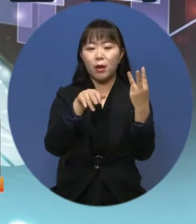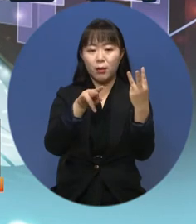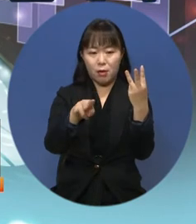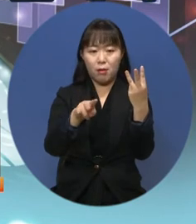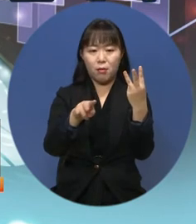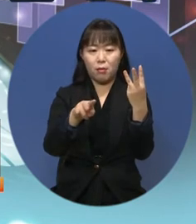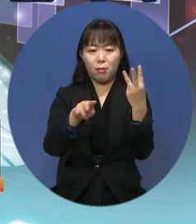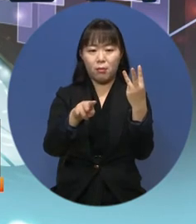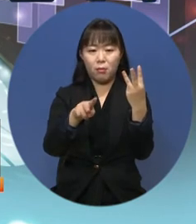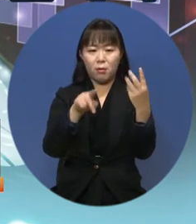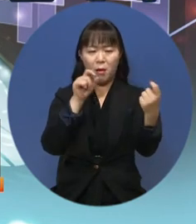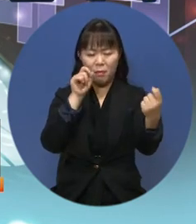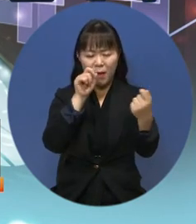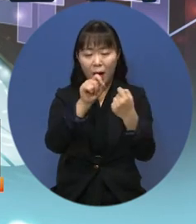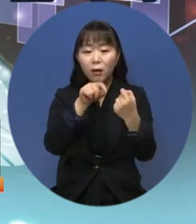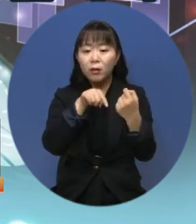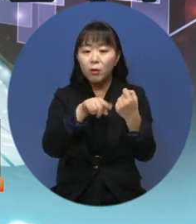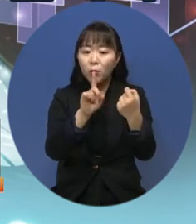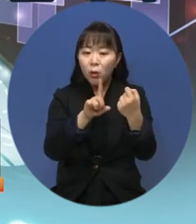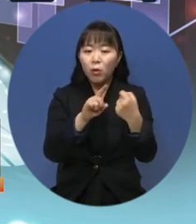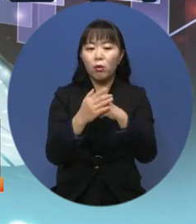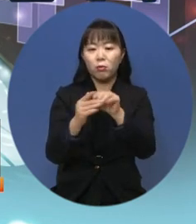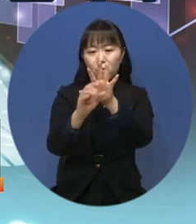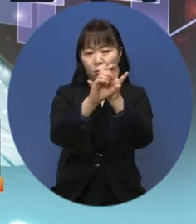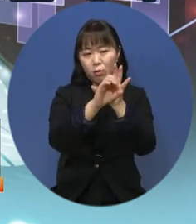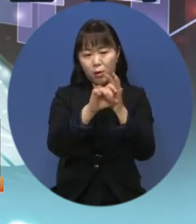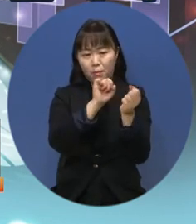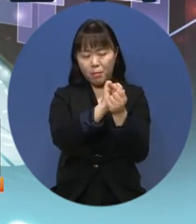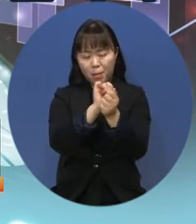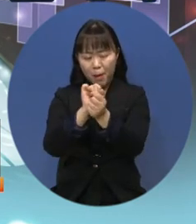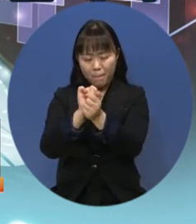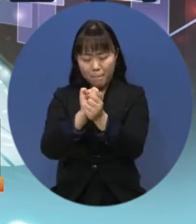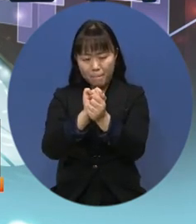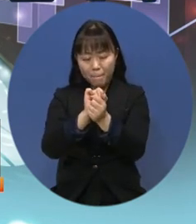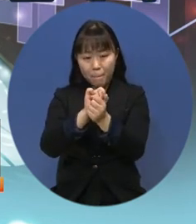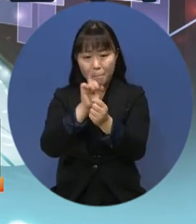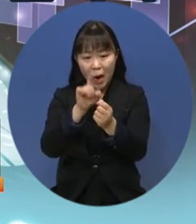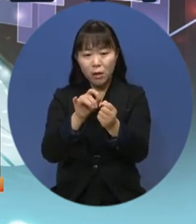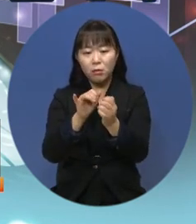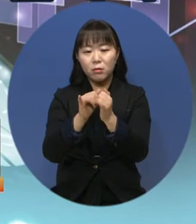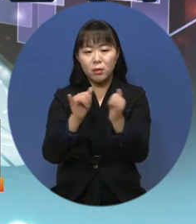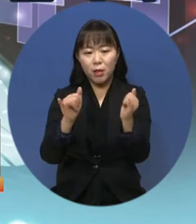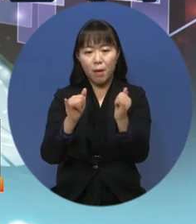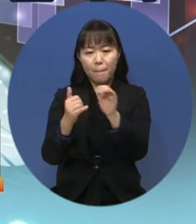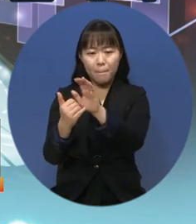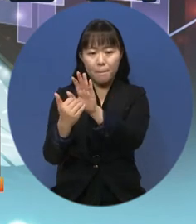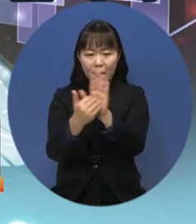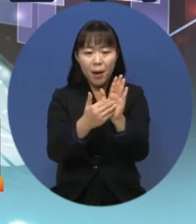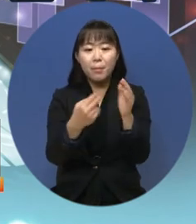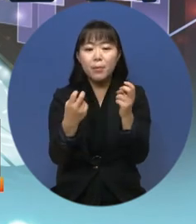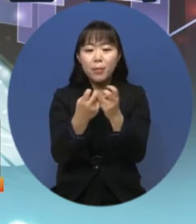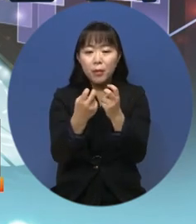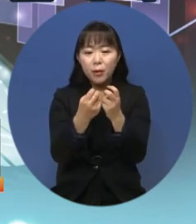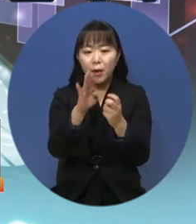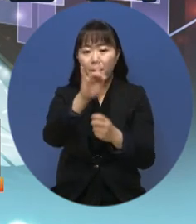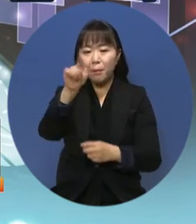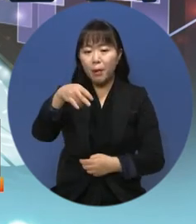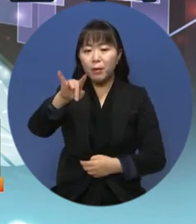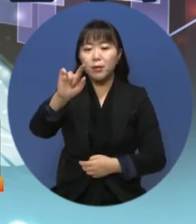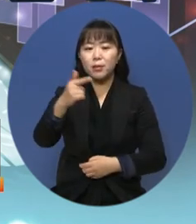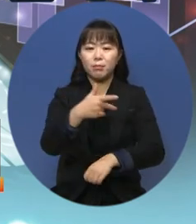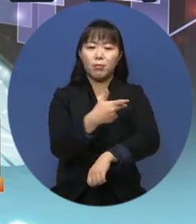왔습니다 그것은 코로나 확진 자 확산을 막을 방법은 백신접종 만이